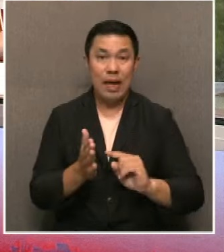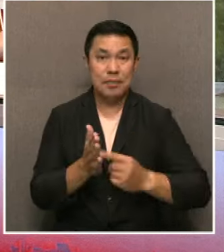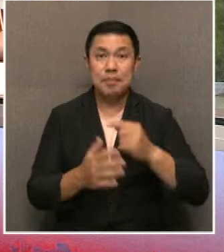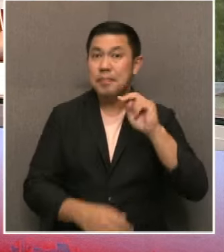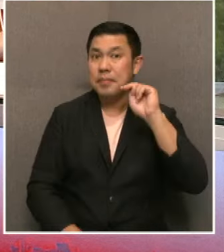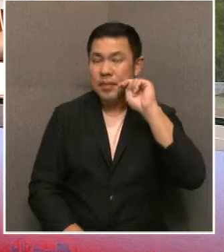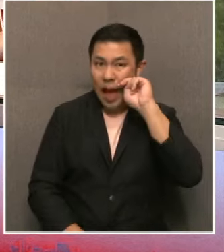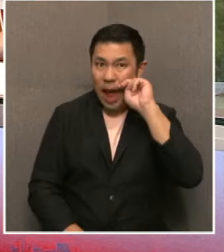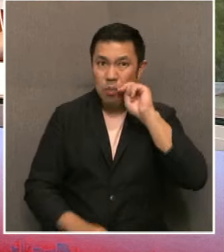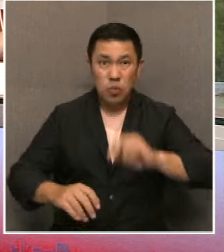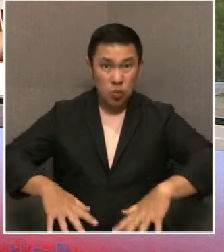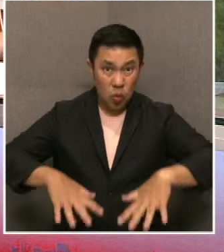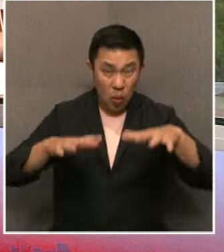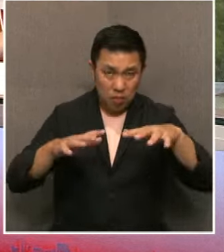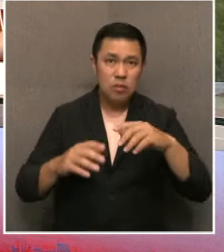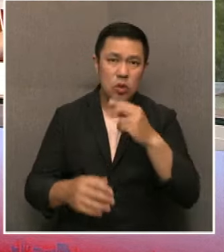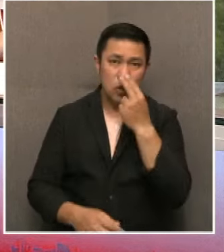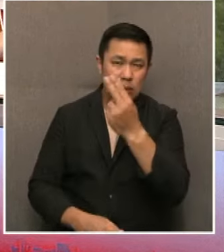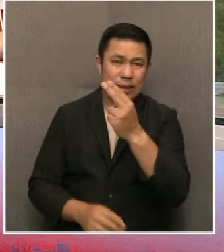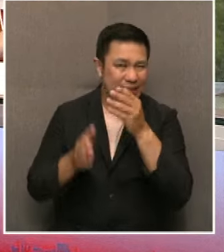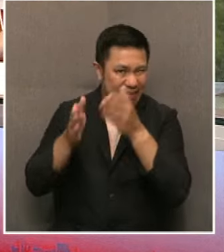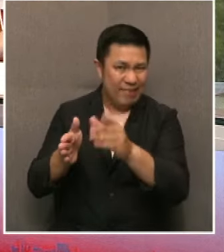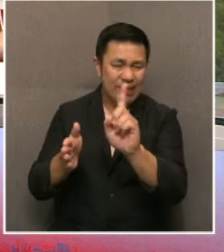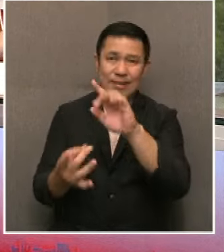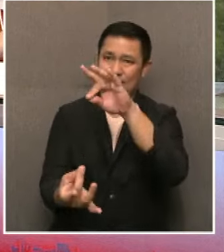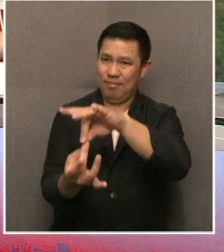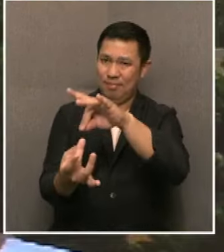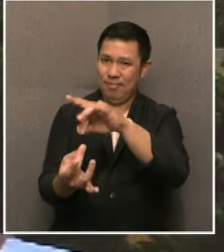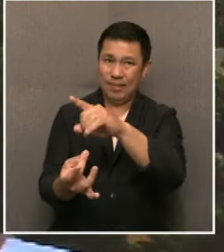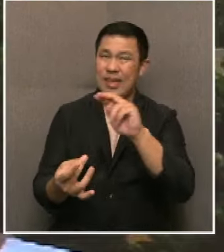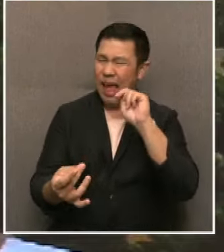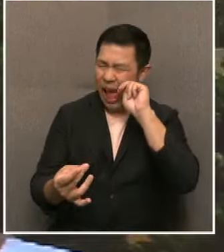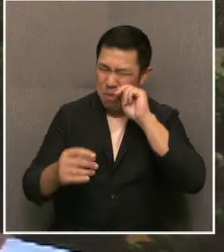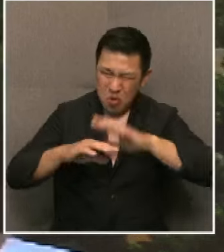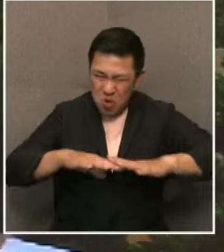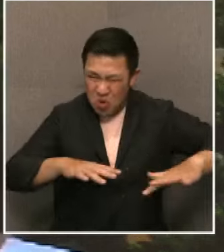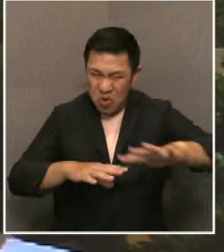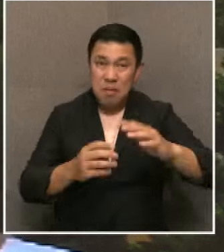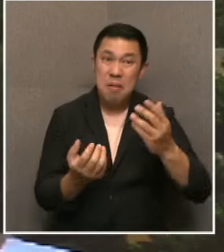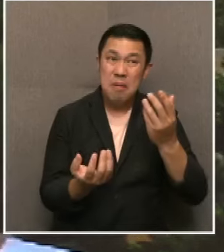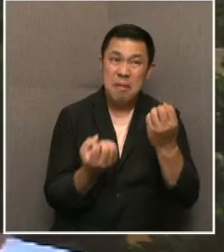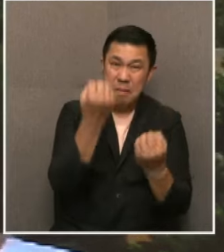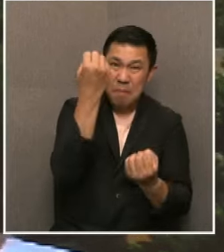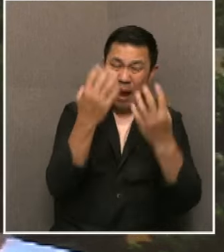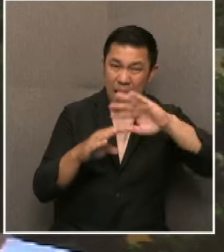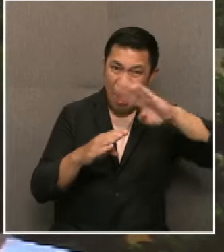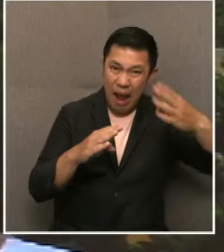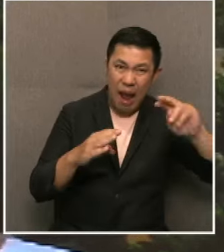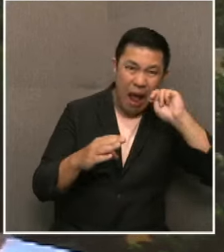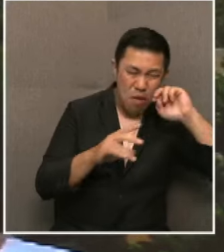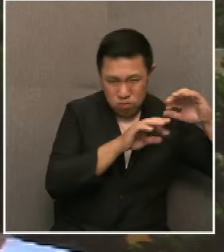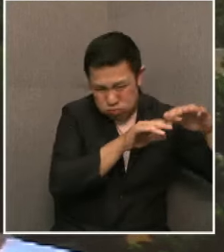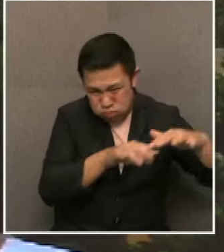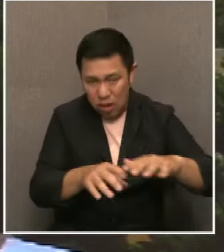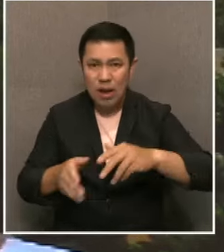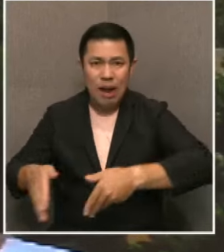จังหวัดสุโขทัยค่ะหนึ่งในพื้นที่รับน้ำนะคะมีรายงานว่าทั้งน้ำป่าแม่น้ำยมค่ะก็สร้างผลกระทบ